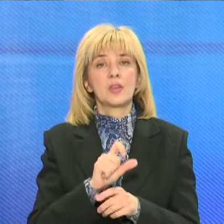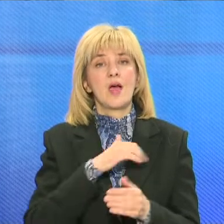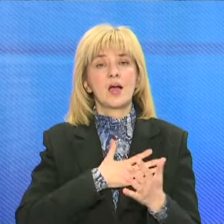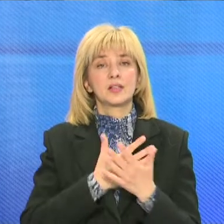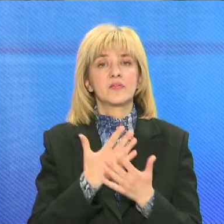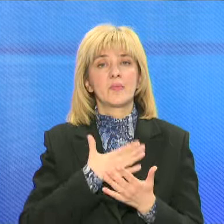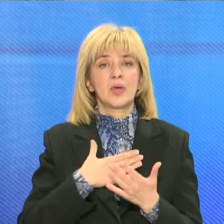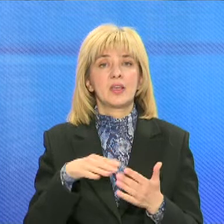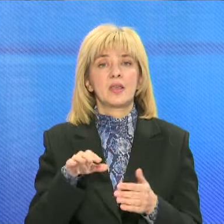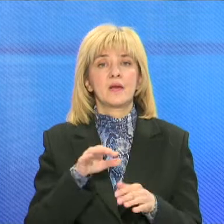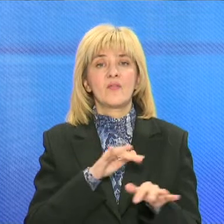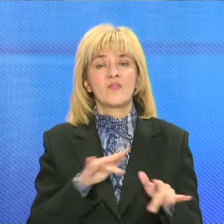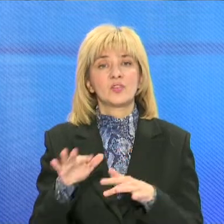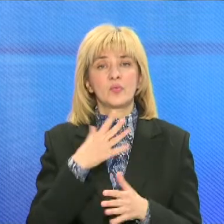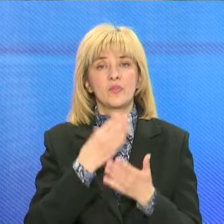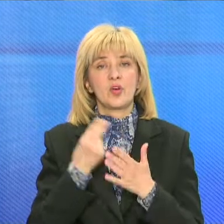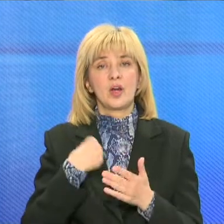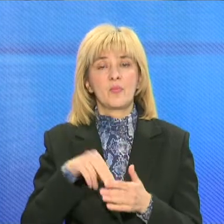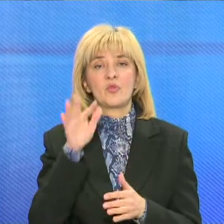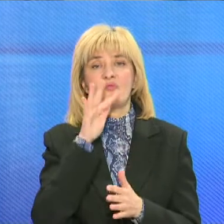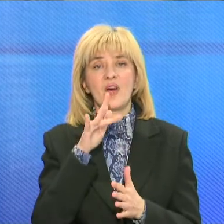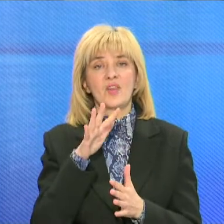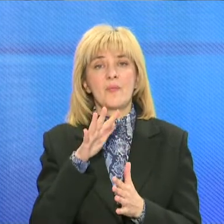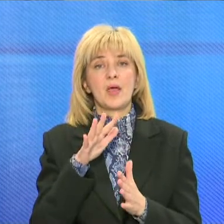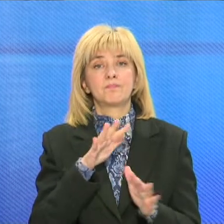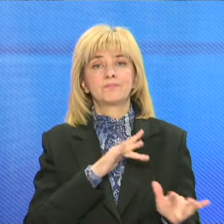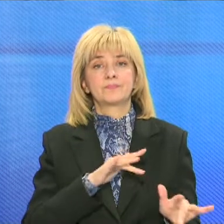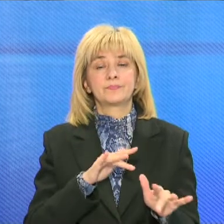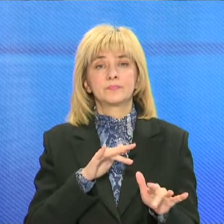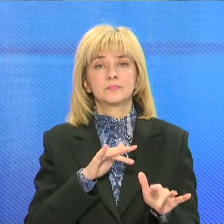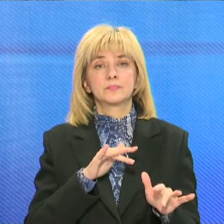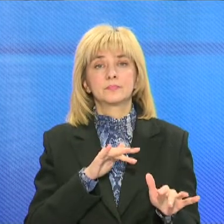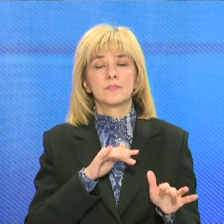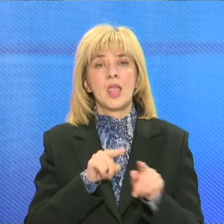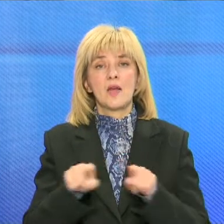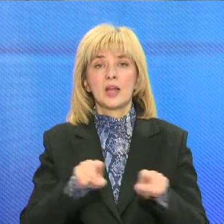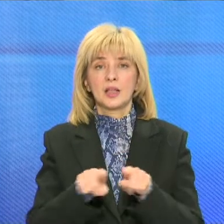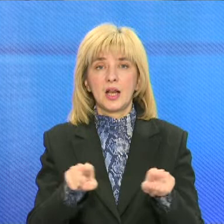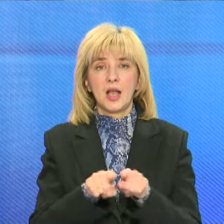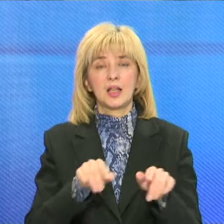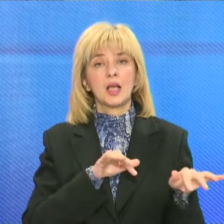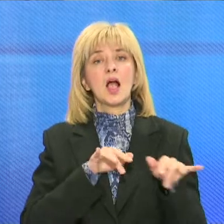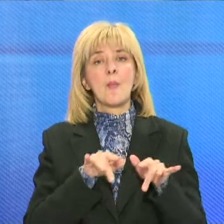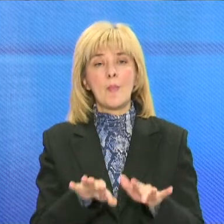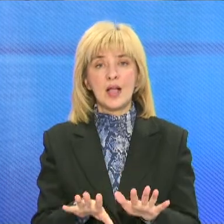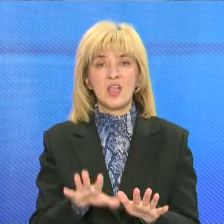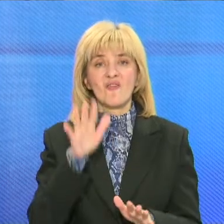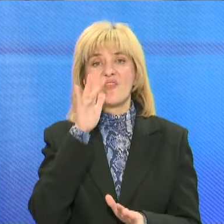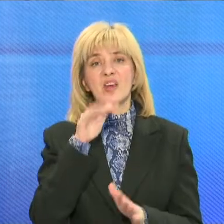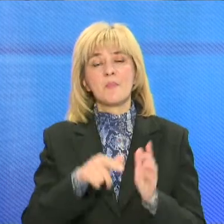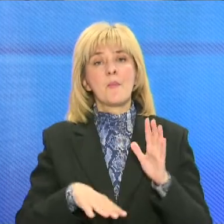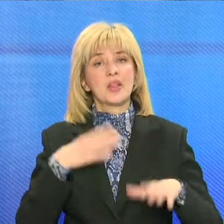свою работу во время электоральных кампаний и в ходе подготовки к